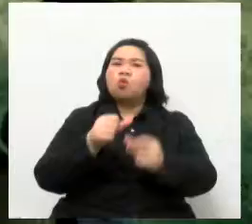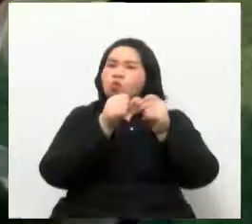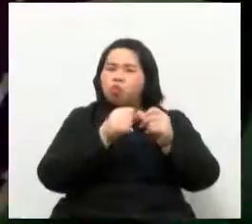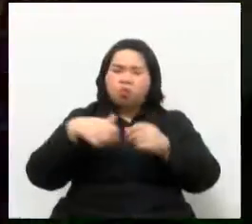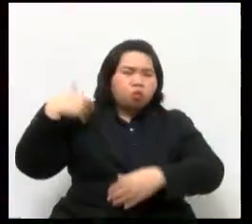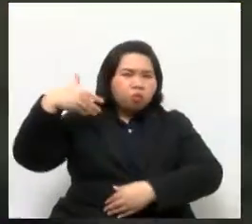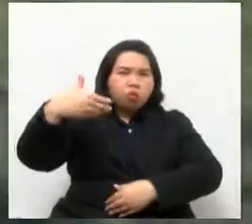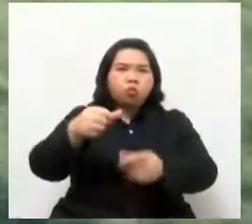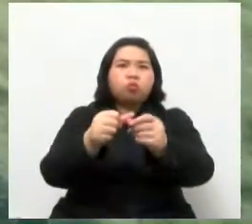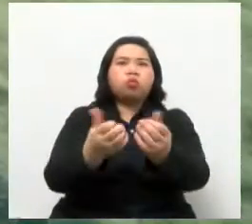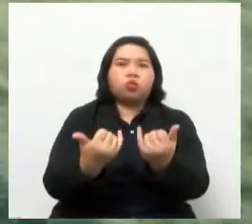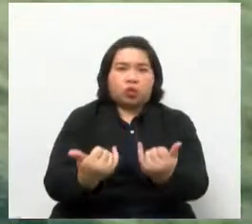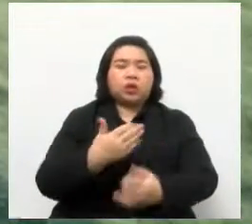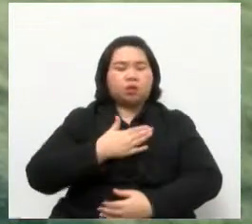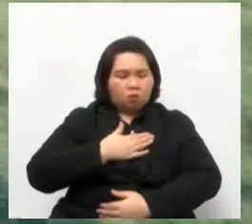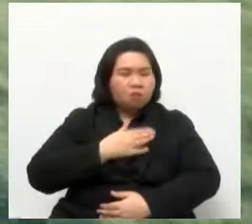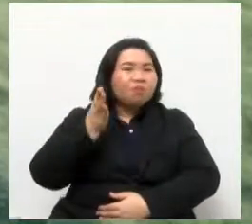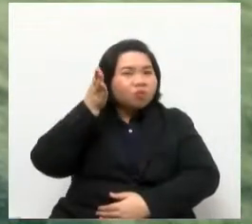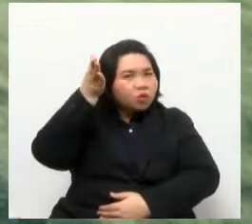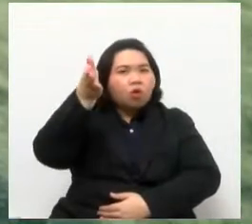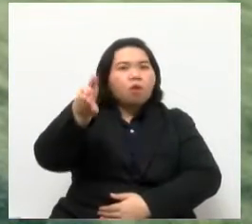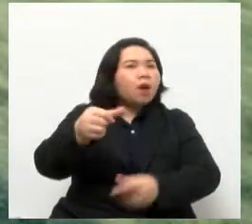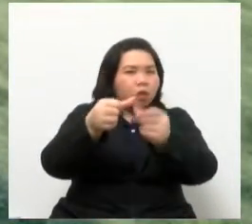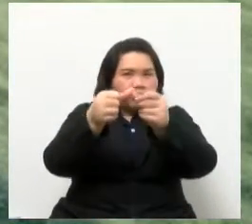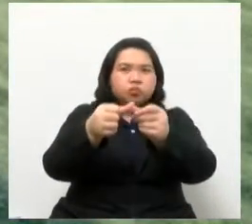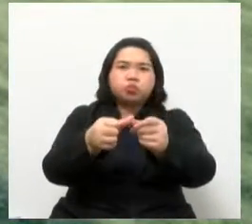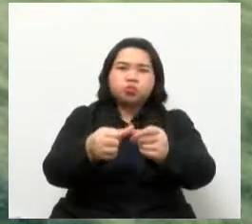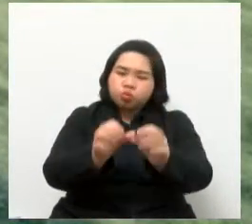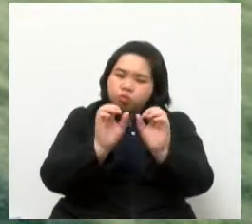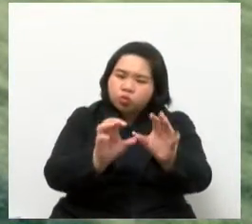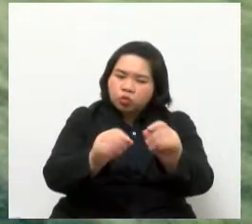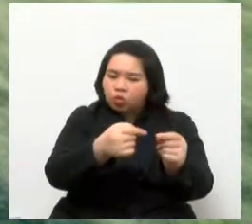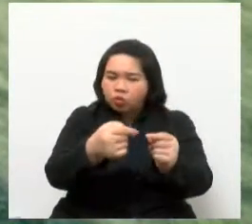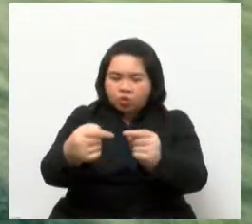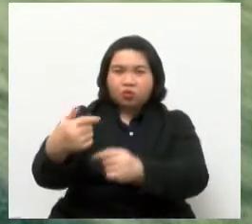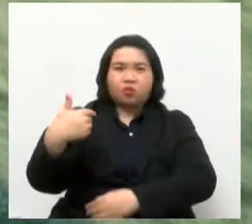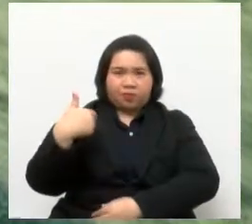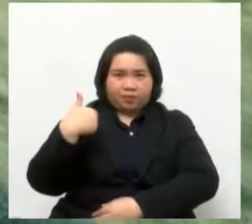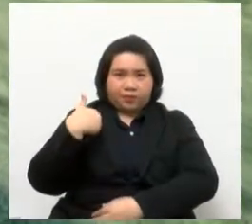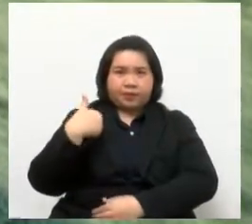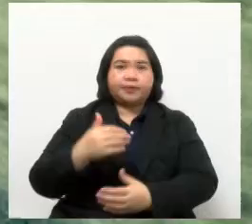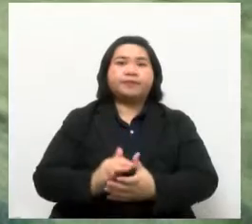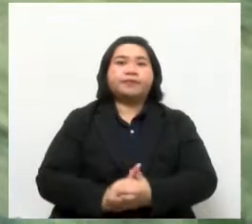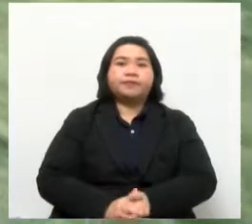ปัจจุบันครับผมจะช่วยอนุรักษ์และสืบทอดประเพณีนี้ต่อไปครับ